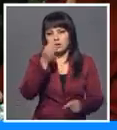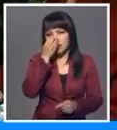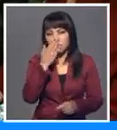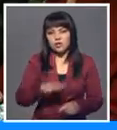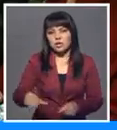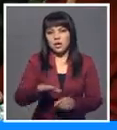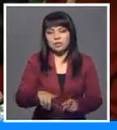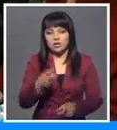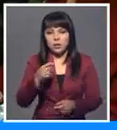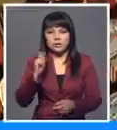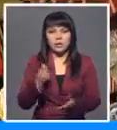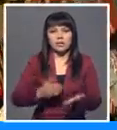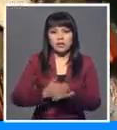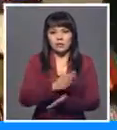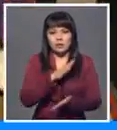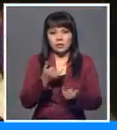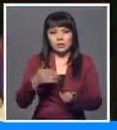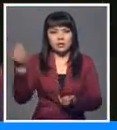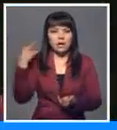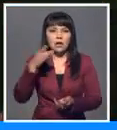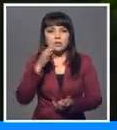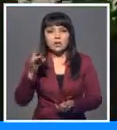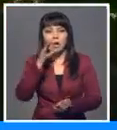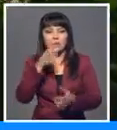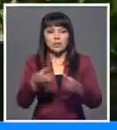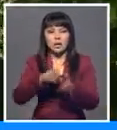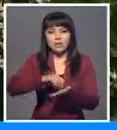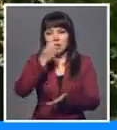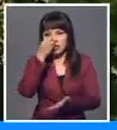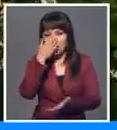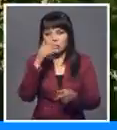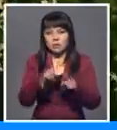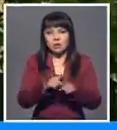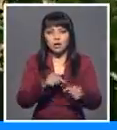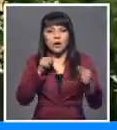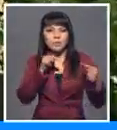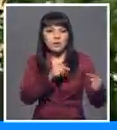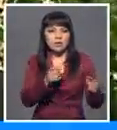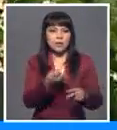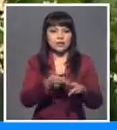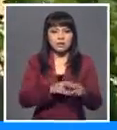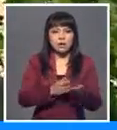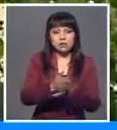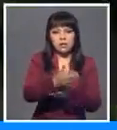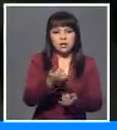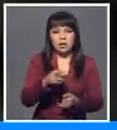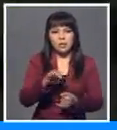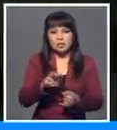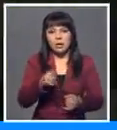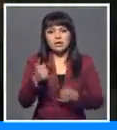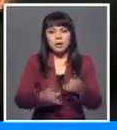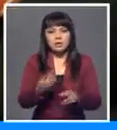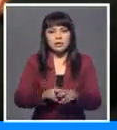шығыс майданға аттанады. Алғашқы айқаста кеңес әскері жапон жанкештілерімен текетіреске түседі. Сол кезде мина басқан